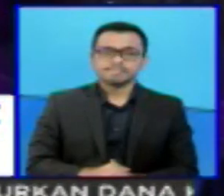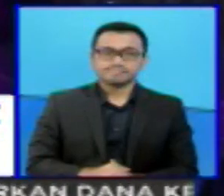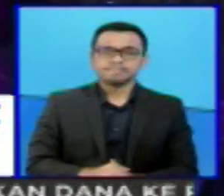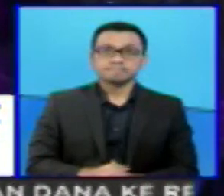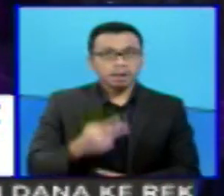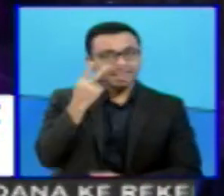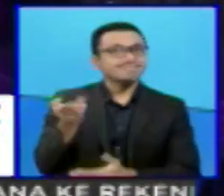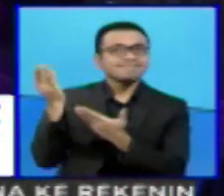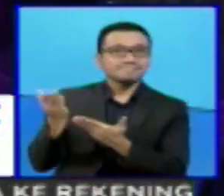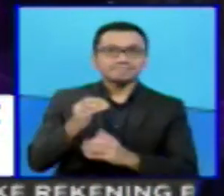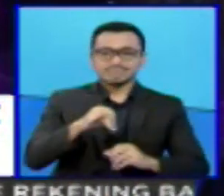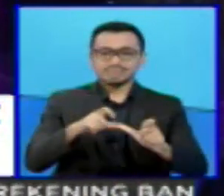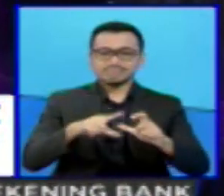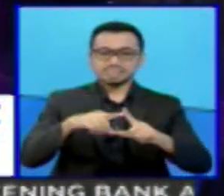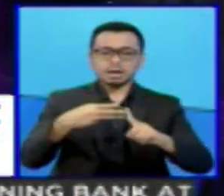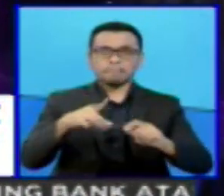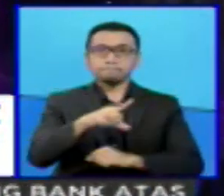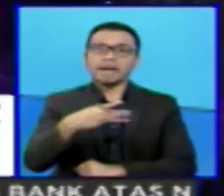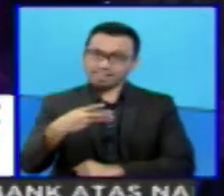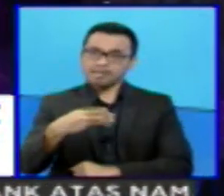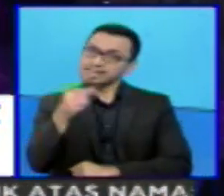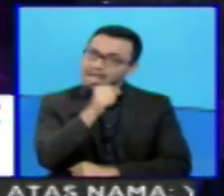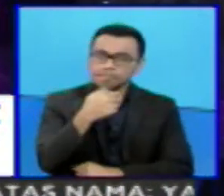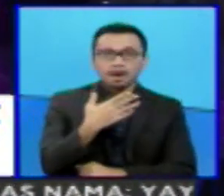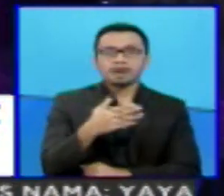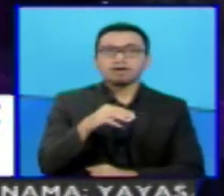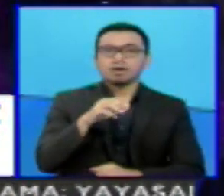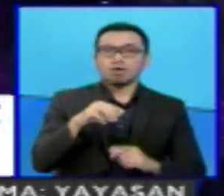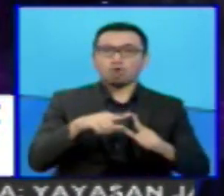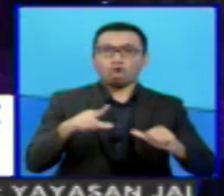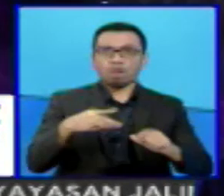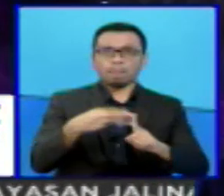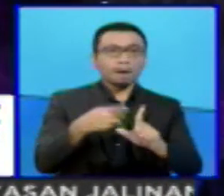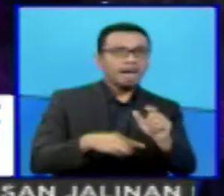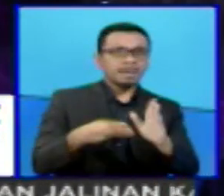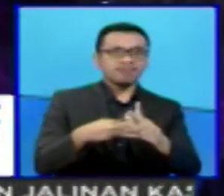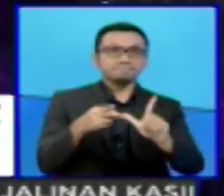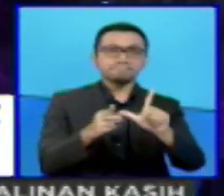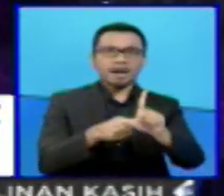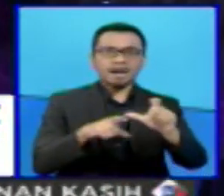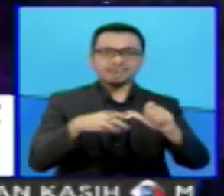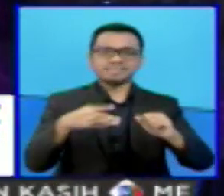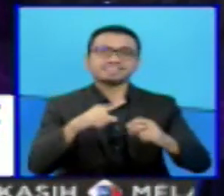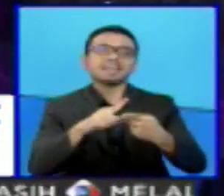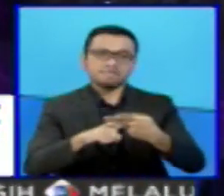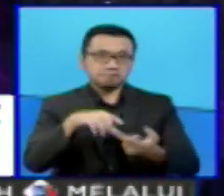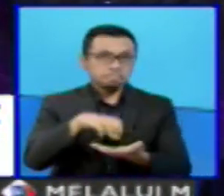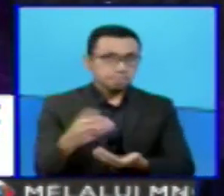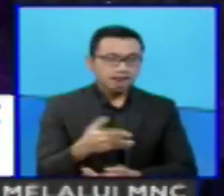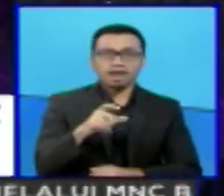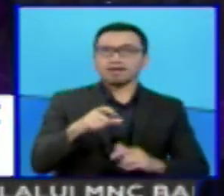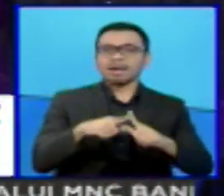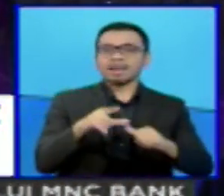Inilah penampilan Isabel Kiara menyanyikan lagu All By Myself Celine Dion di World Championship Performing Arts di California, Amerika Serikat.